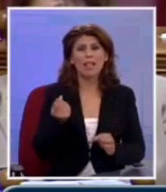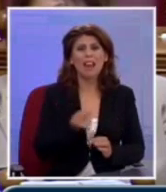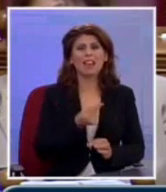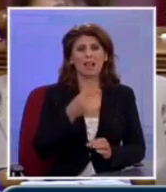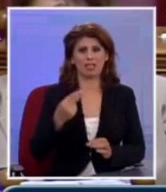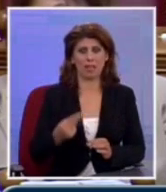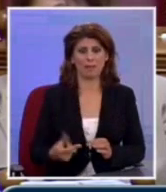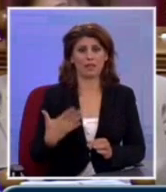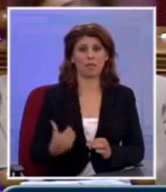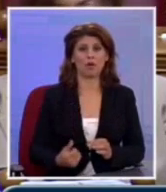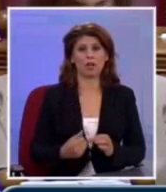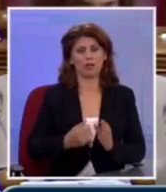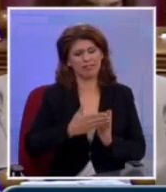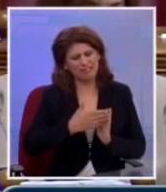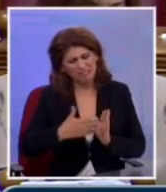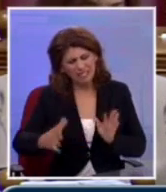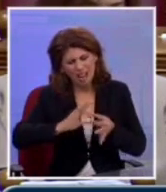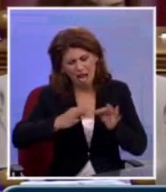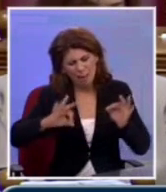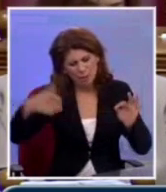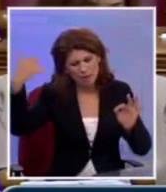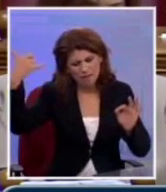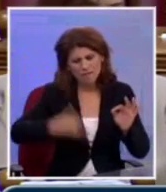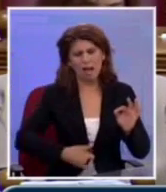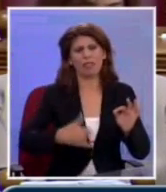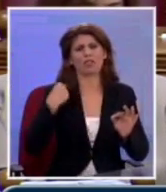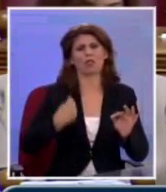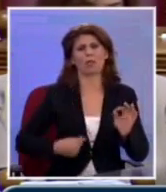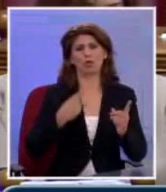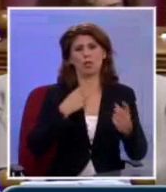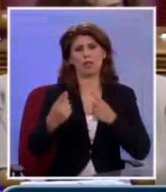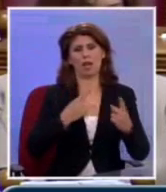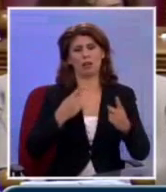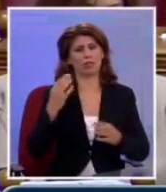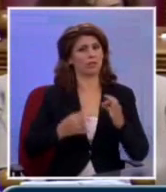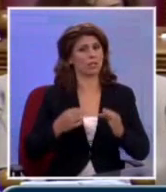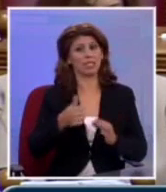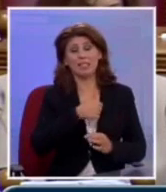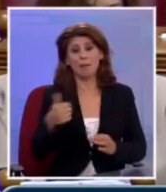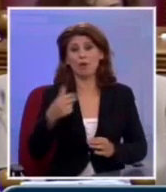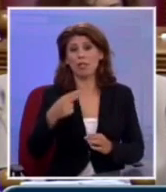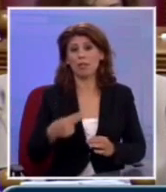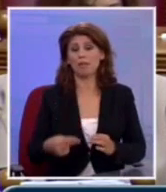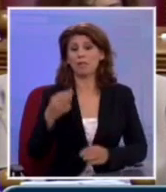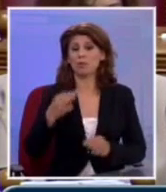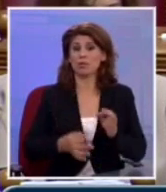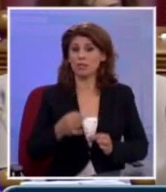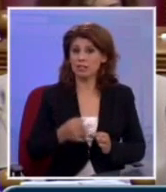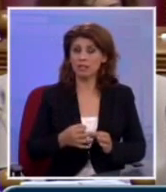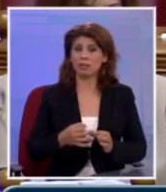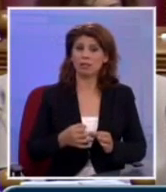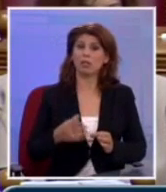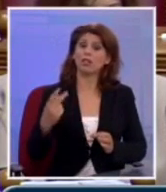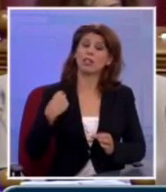θέματα που έχουν εξαντληθεί αναλυτικά στο δημόσιο διάλογο και ίσως να είναι και τα μόνα θέματα που συζητήθηκαν και στον